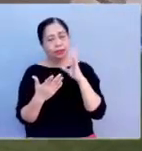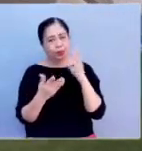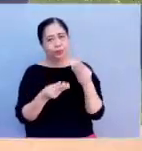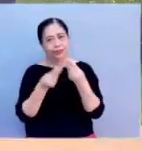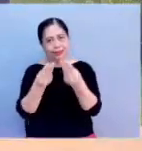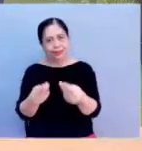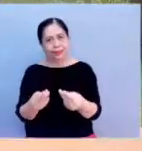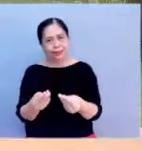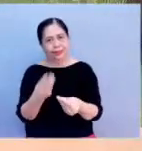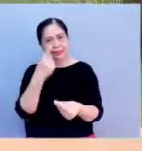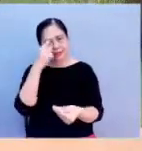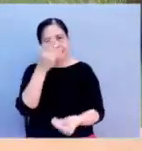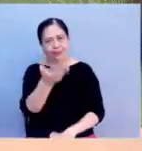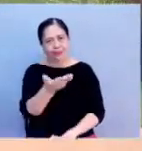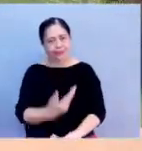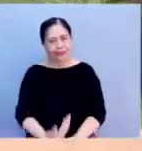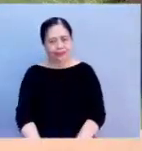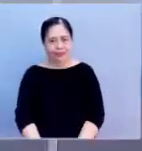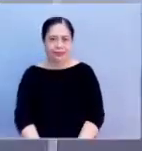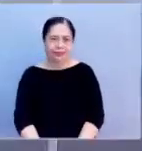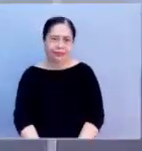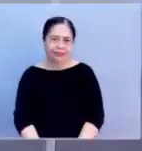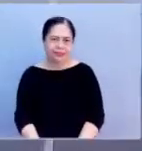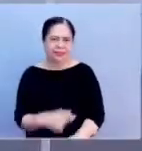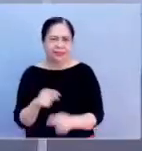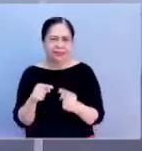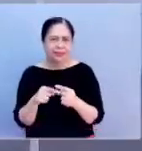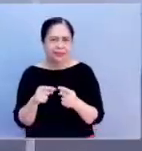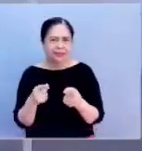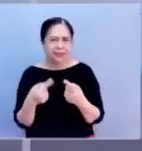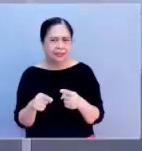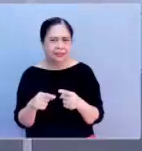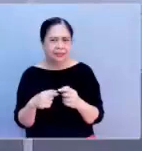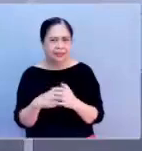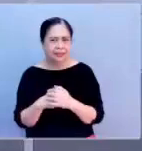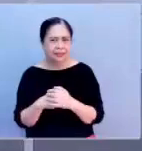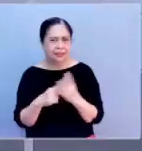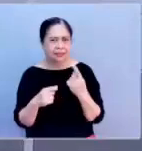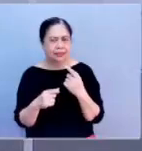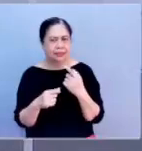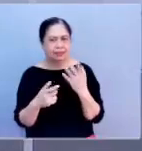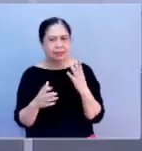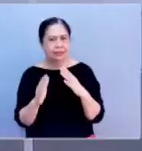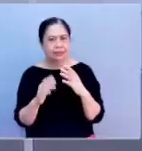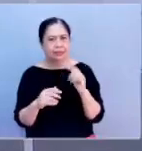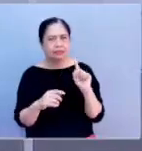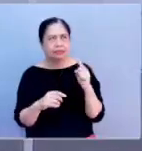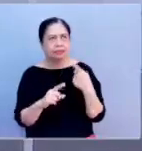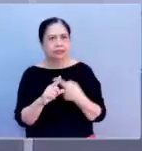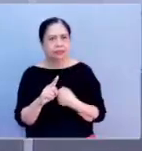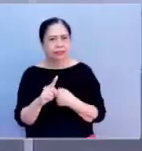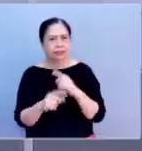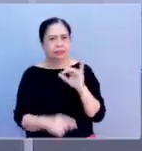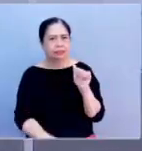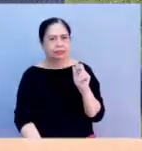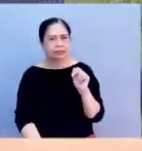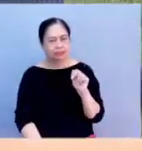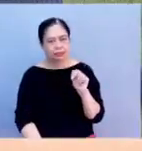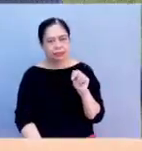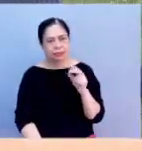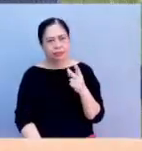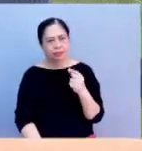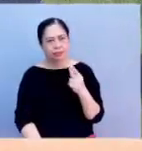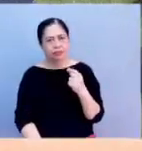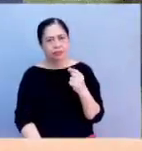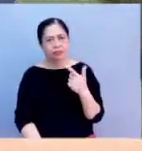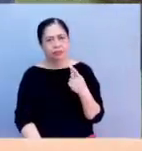yung para sa iyo. Kailan yan, Zedric? No, ano, yung first months niyo. Yung first month po, bali January po ng